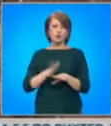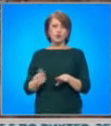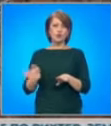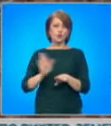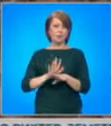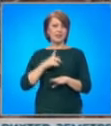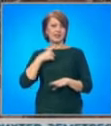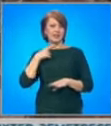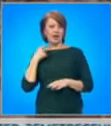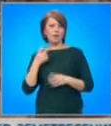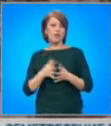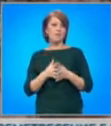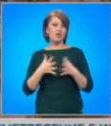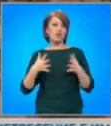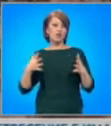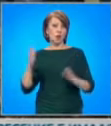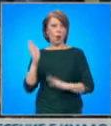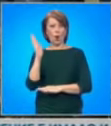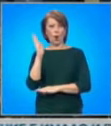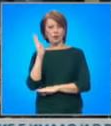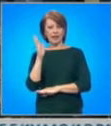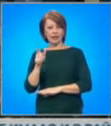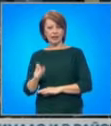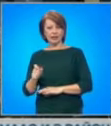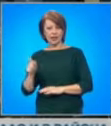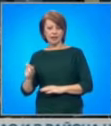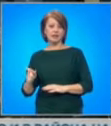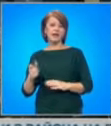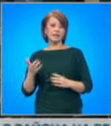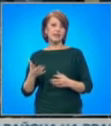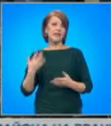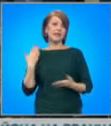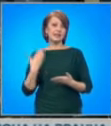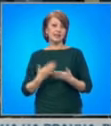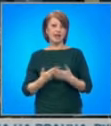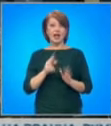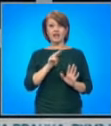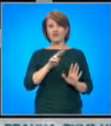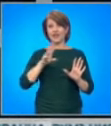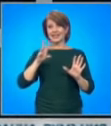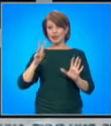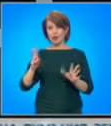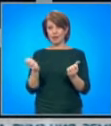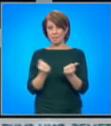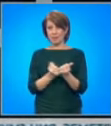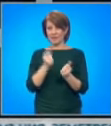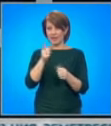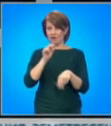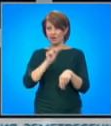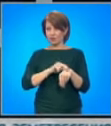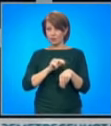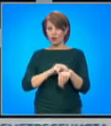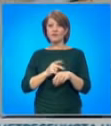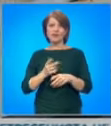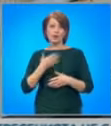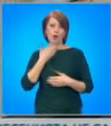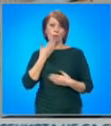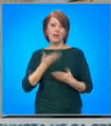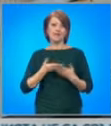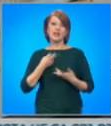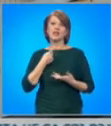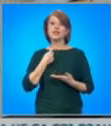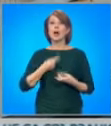много от хотелиерите затвориха бизнеса си. Така само за година 28 места за настаняване в Пловдив са обявени за продажба.